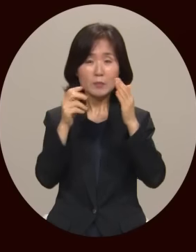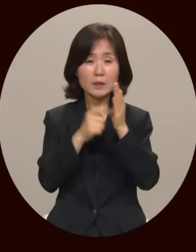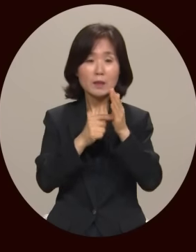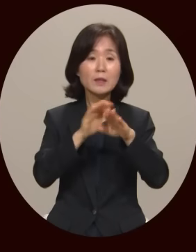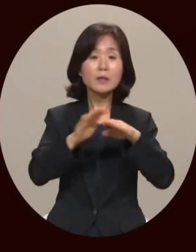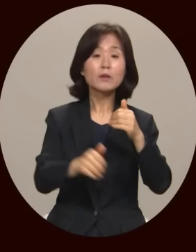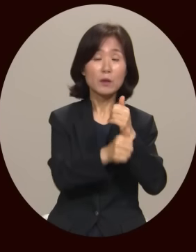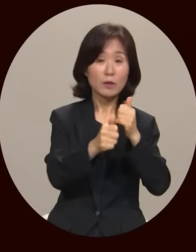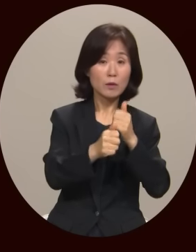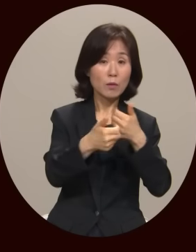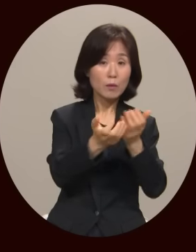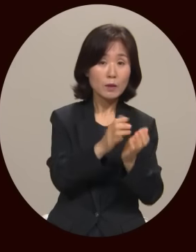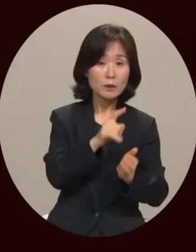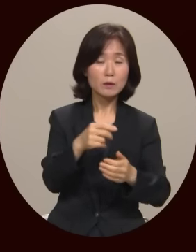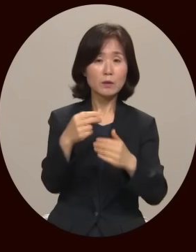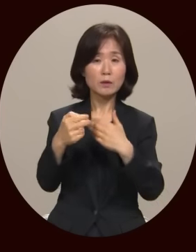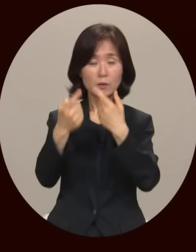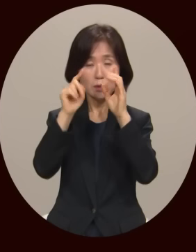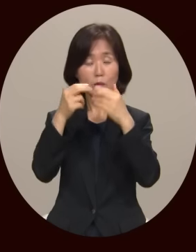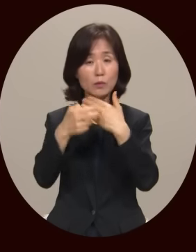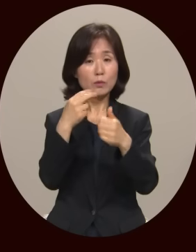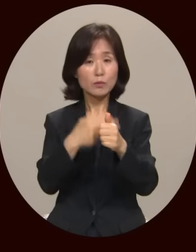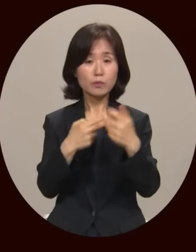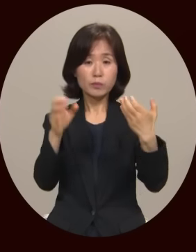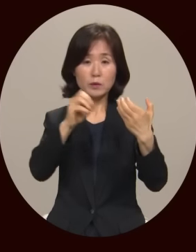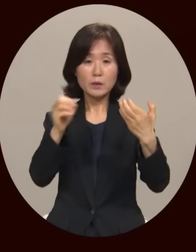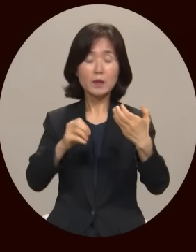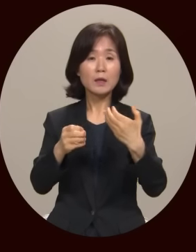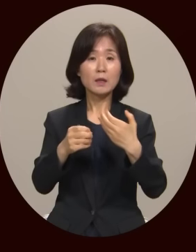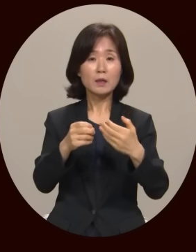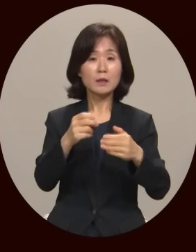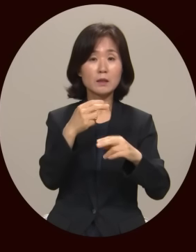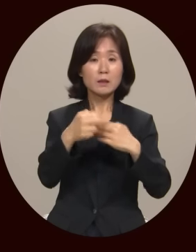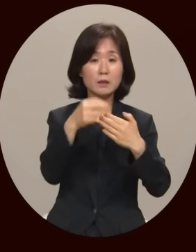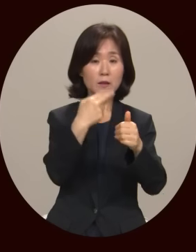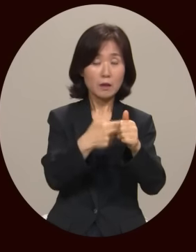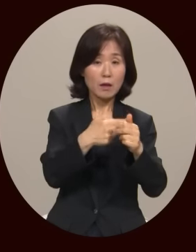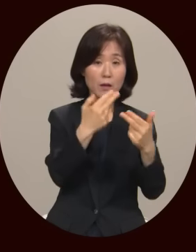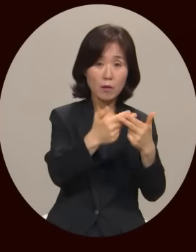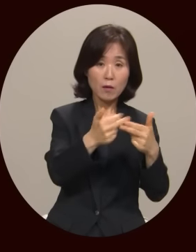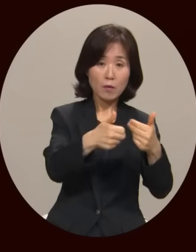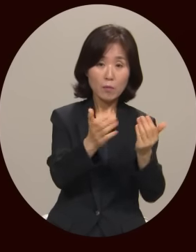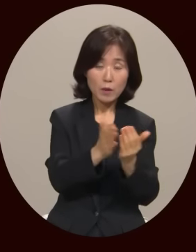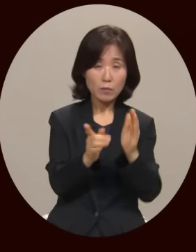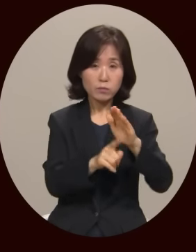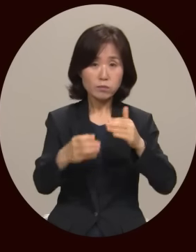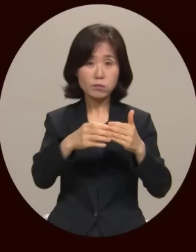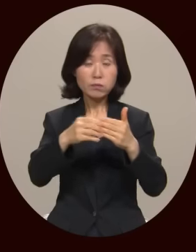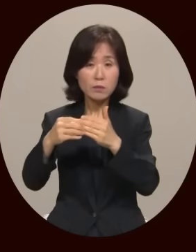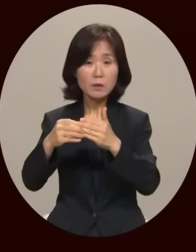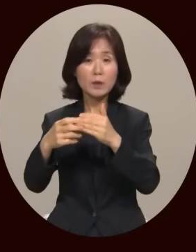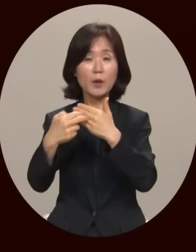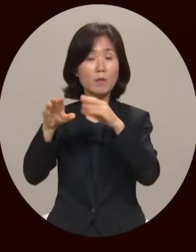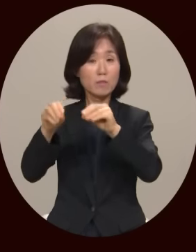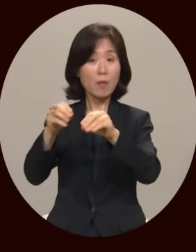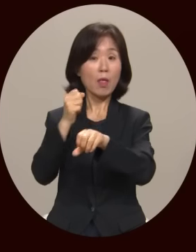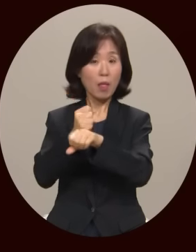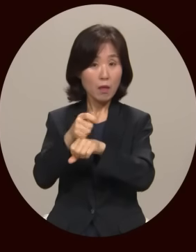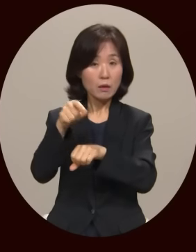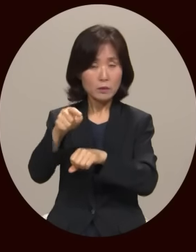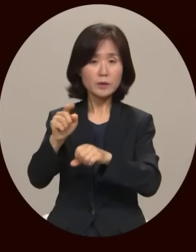위원회는 교수 90% 의협 주도하의 단일 대우로 의료 사태에 대응한 는데 뜻을 모았다며 오는